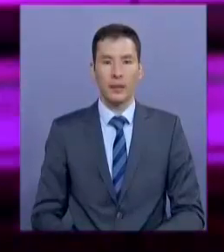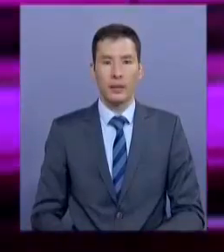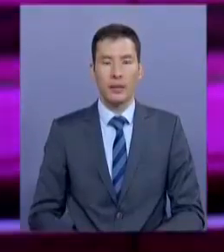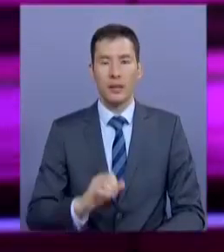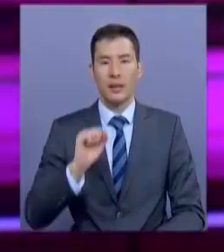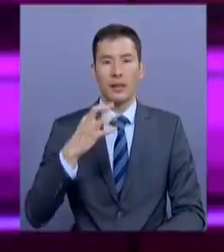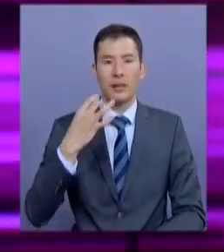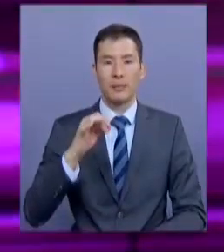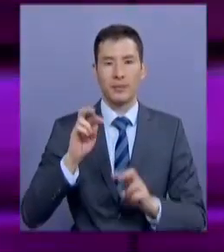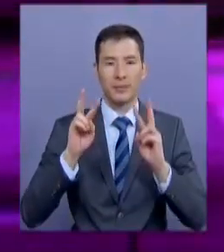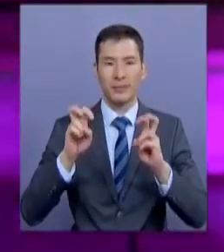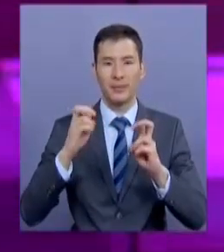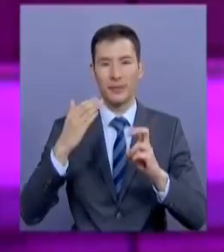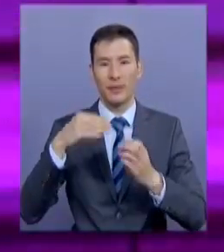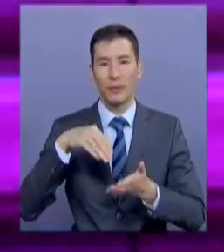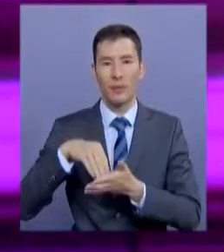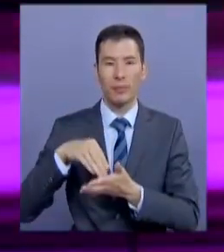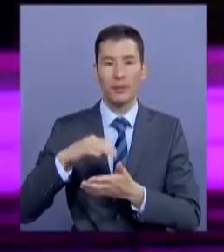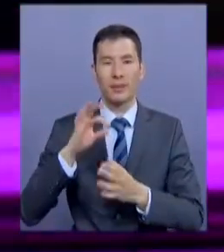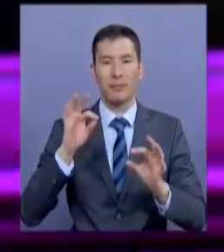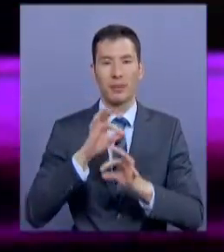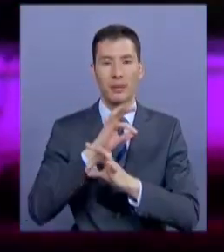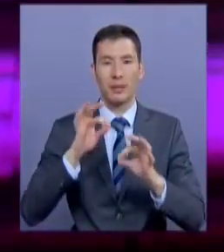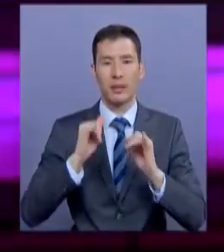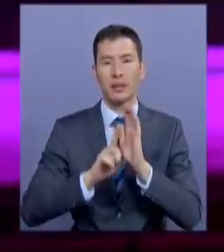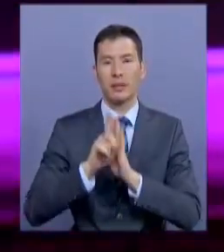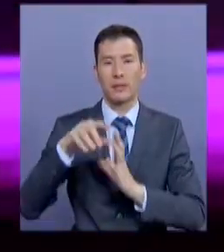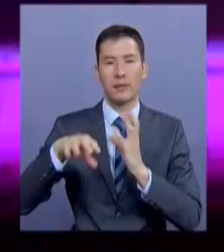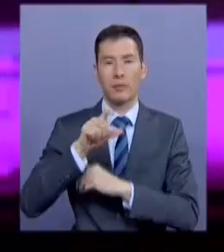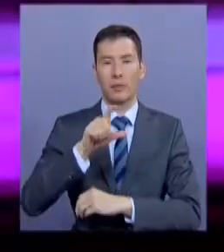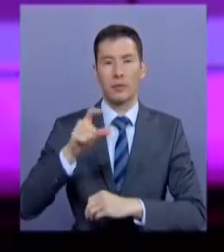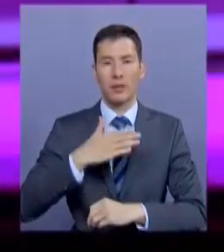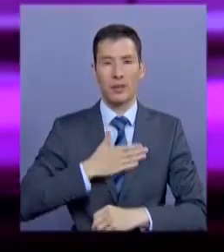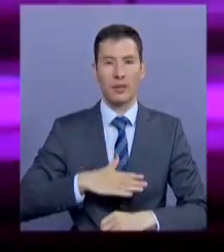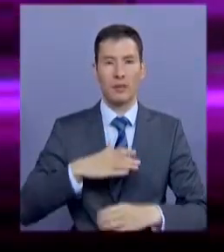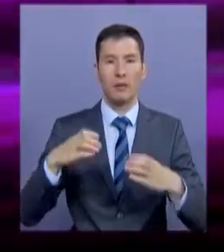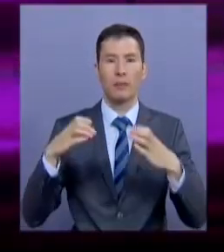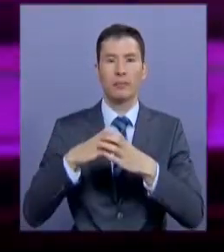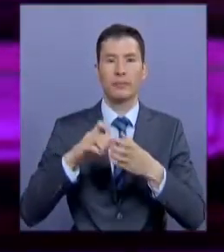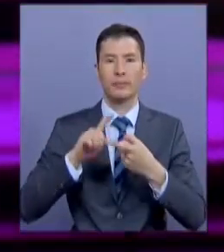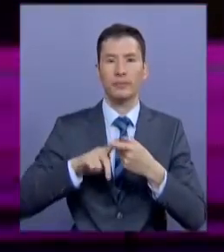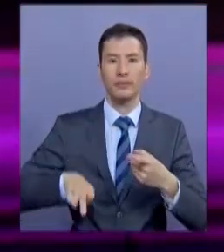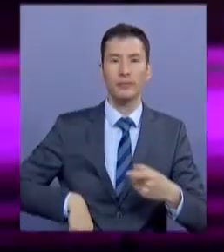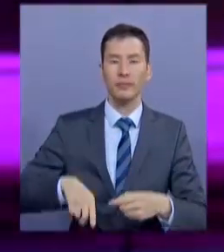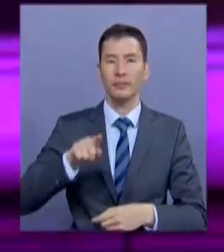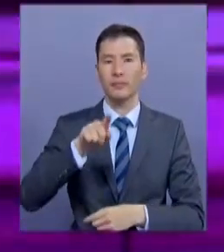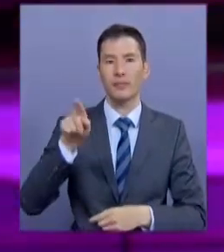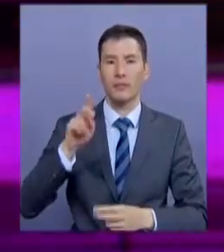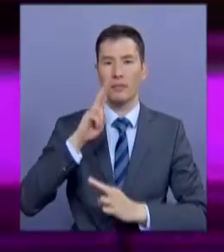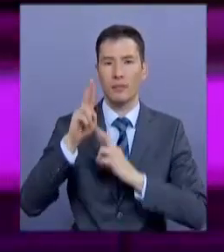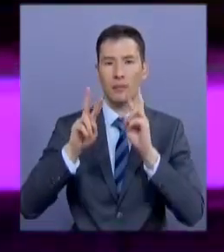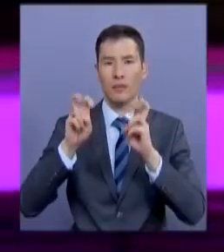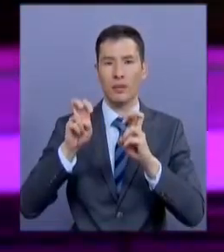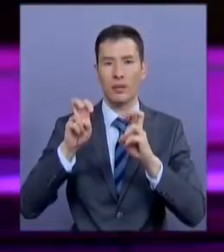Абай атындағы опера және балет театрынан тағы да шу шықты. Бұл жолы хор әртістері өздерінің жетекшілерін театр басшысы